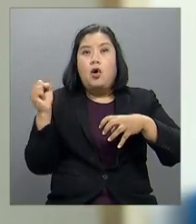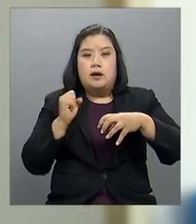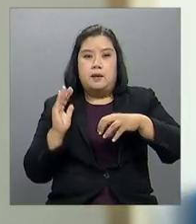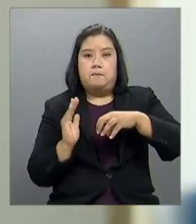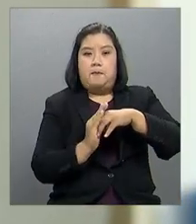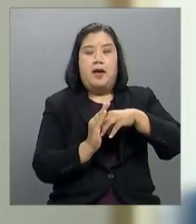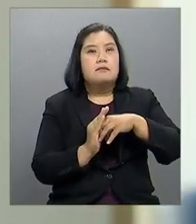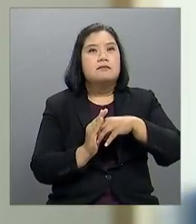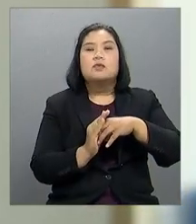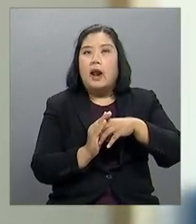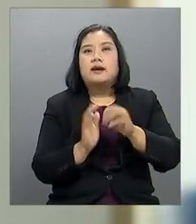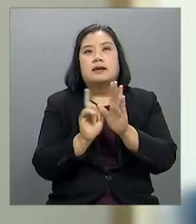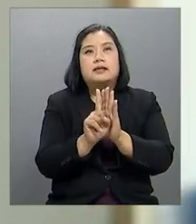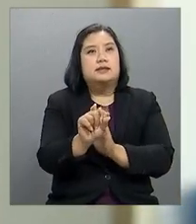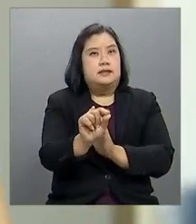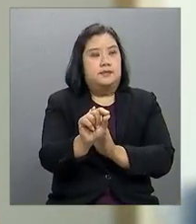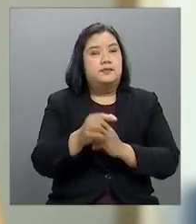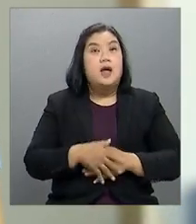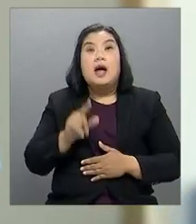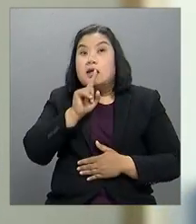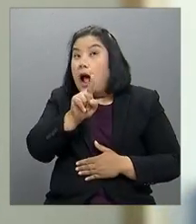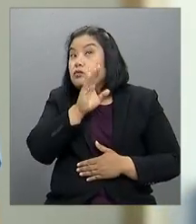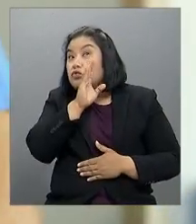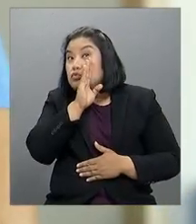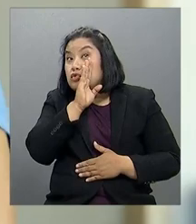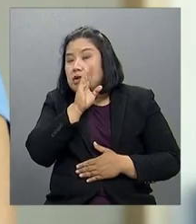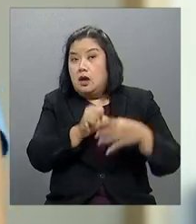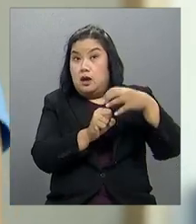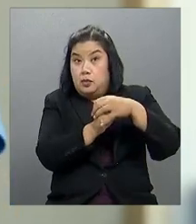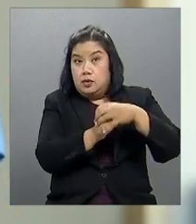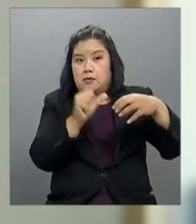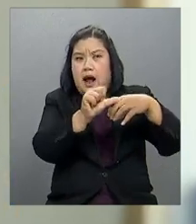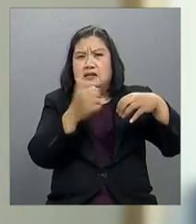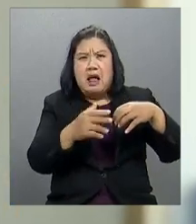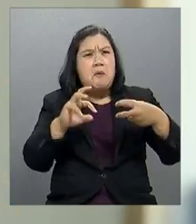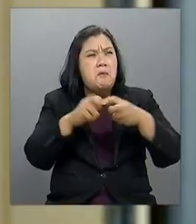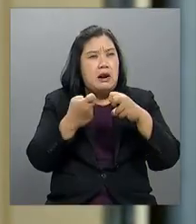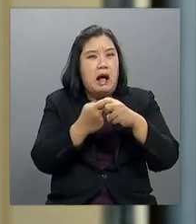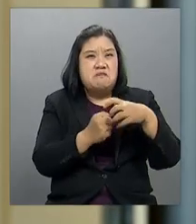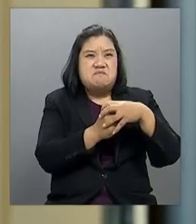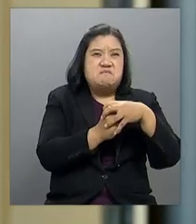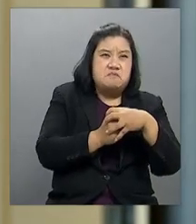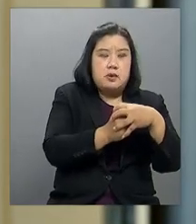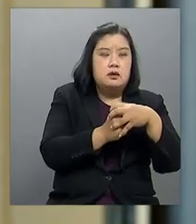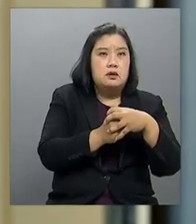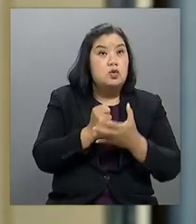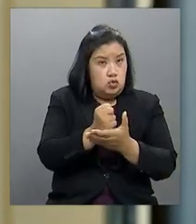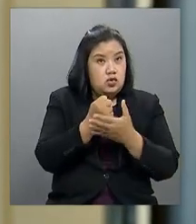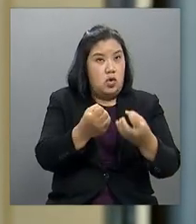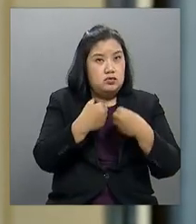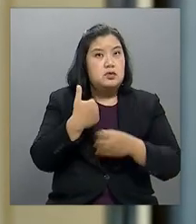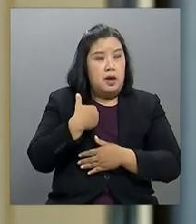าที่เจอหลังผ่าตัดส่วนใหญ่ก็คือปัญหาเข่าติด ใช่ ไหมคะเรามีท่าที่จะสามารถช่วยยืดได้ไหมคะ ก็คือเข่าอะค่ะจะติ